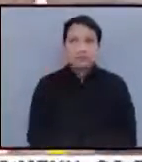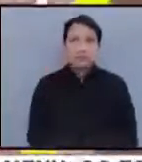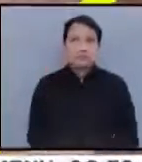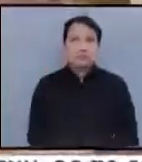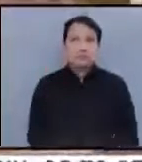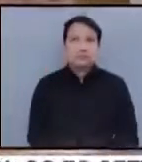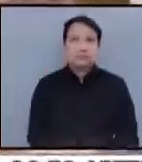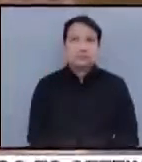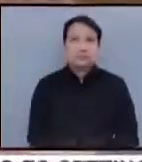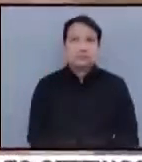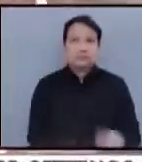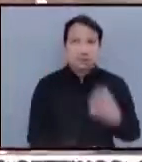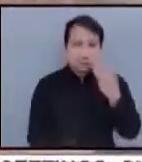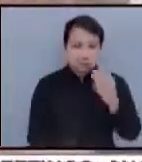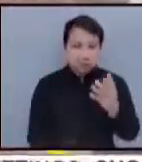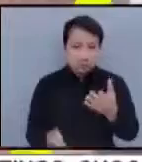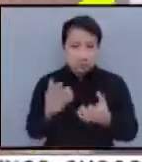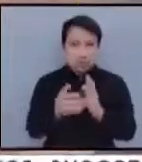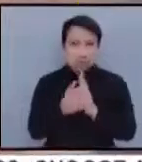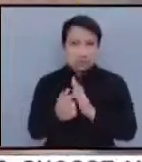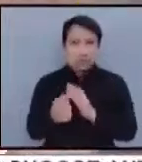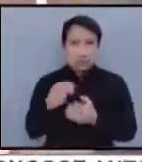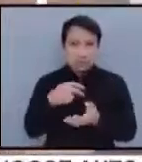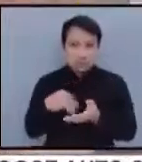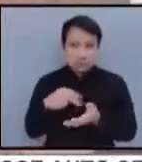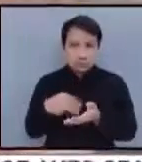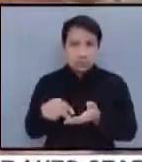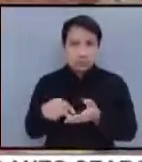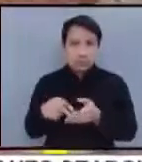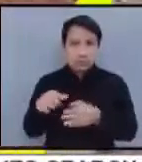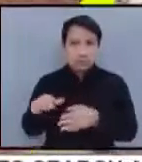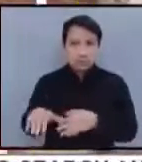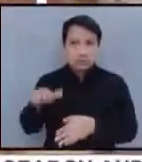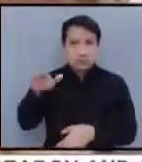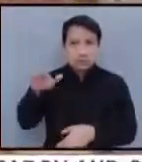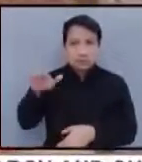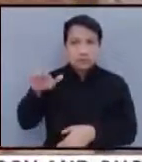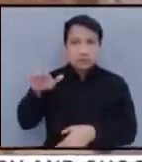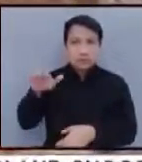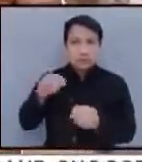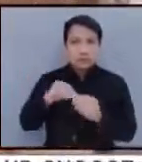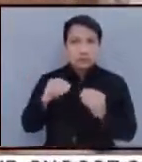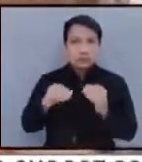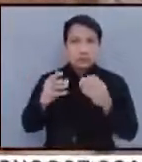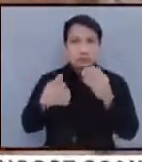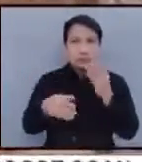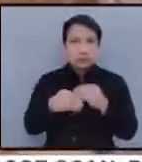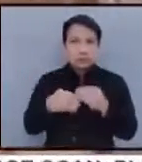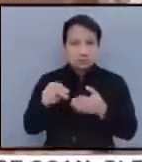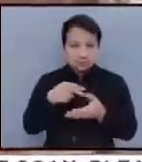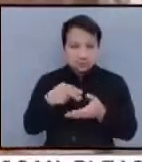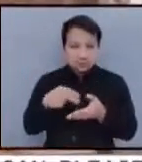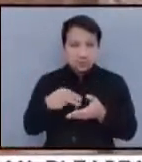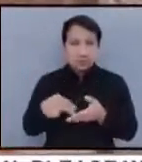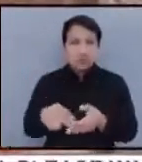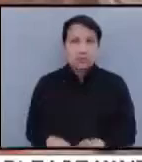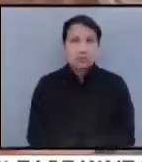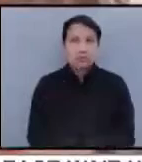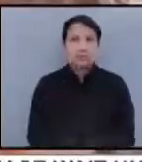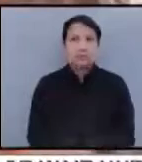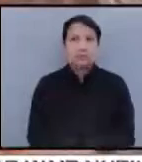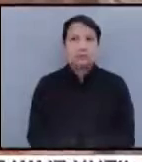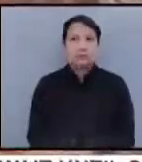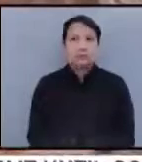Dahil sa likas na galing sa pagsayaw ni Niana simula pa lang pagkabata, most of her contents are dance clips.